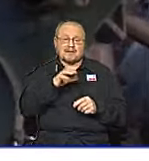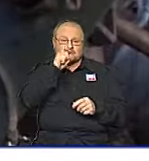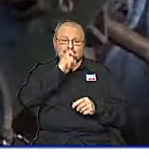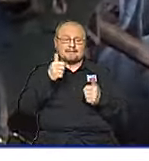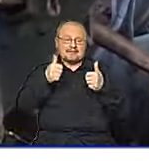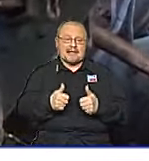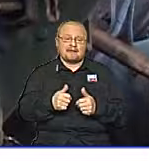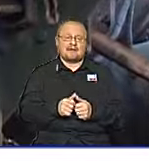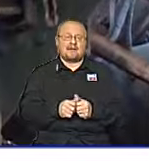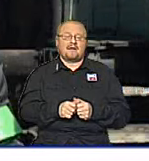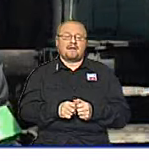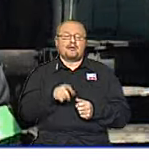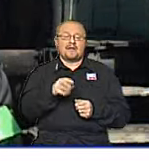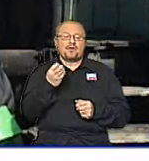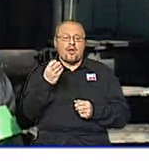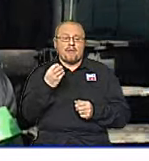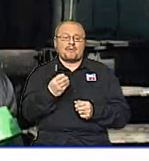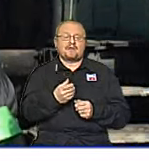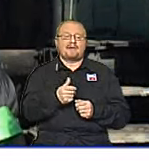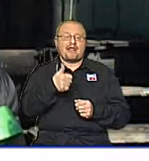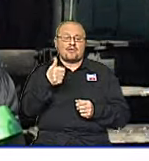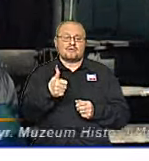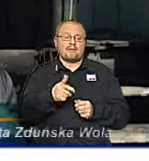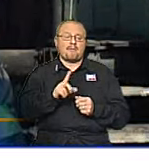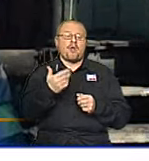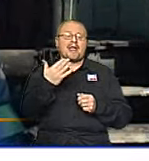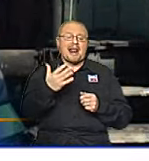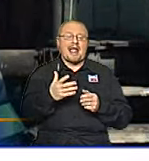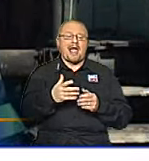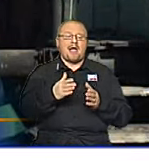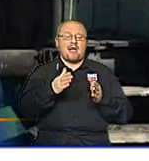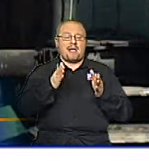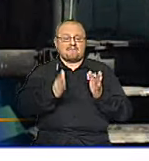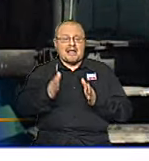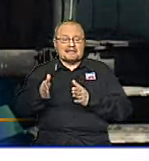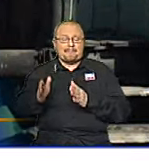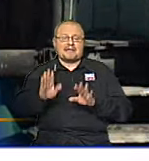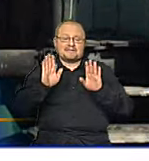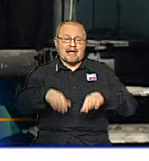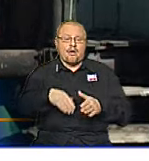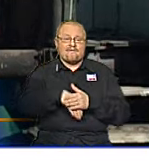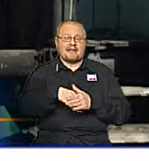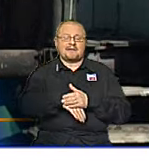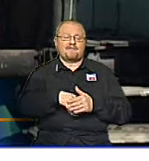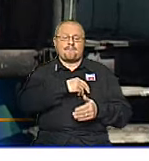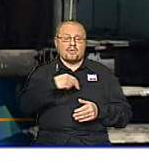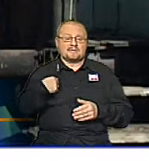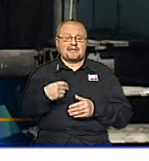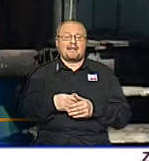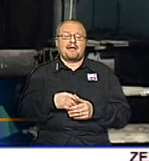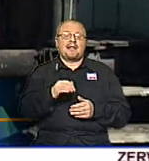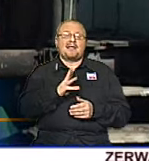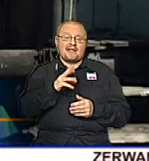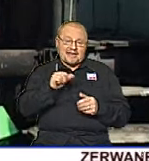eksponaty jednostkowe, to jest czasami po kilka, po jeden egzemplarz zachowany w ogóle w Polsce, więc jest